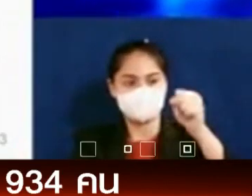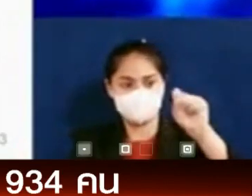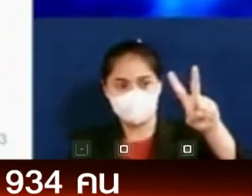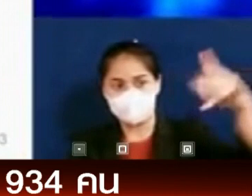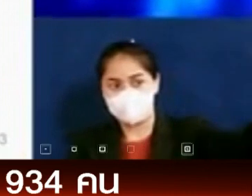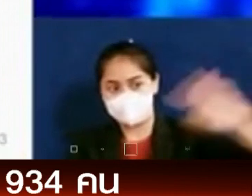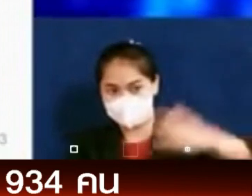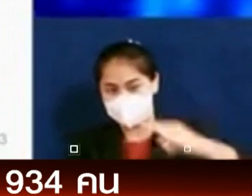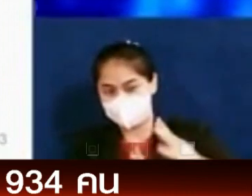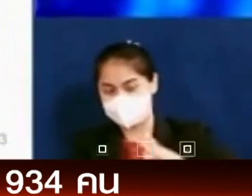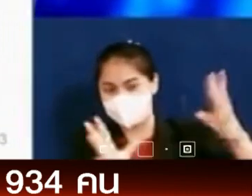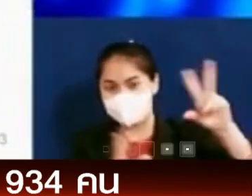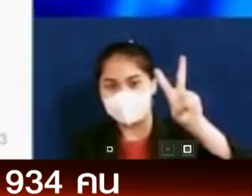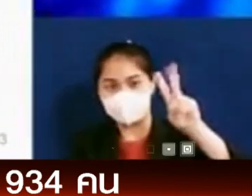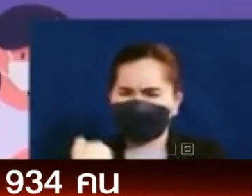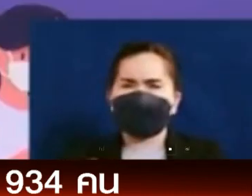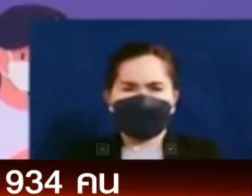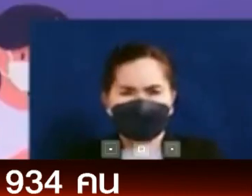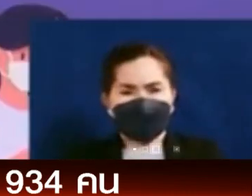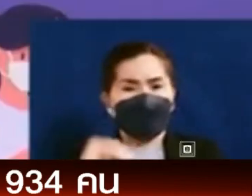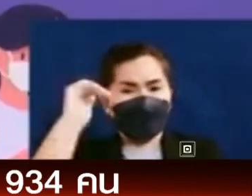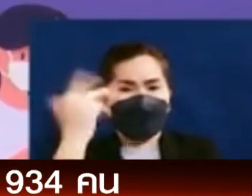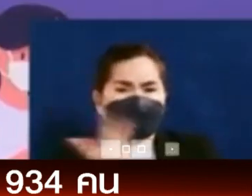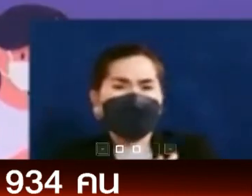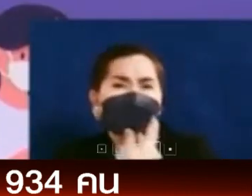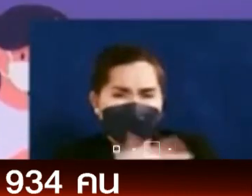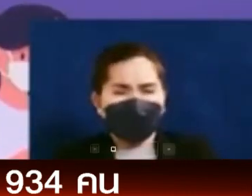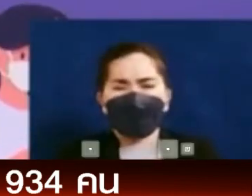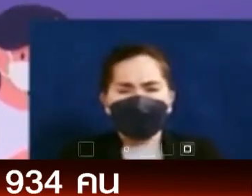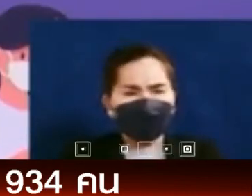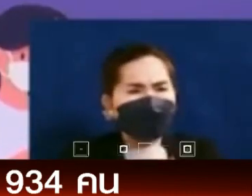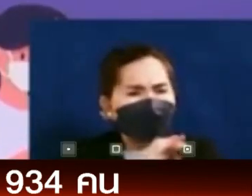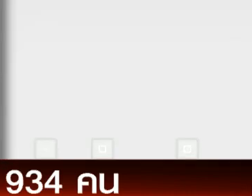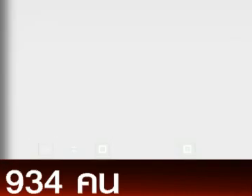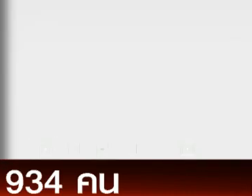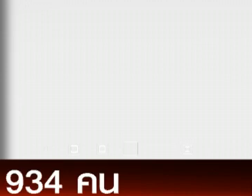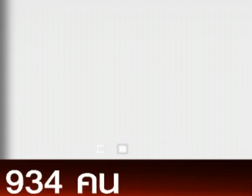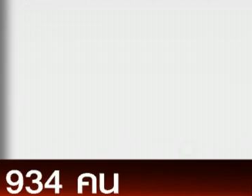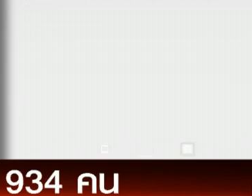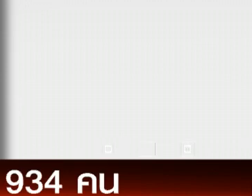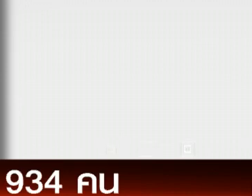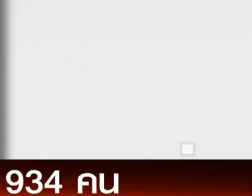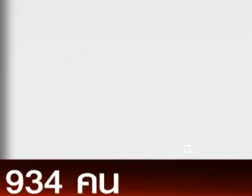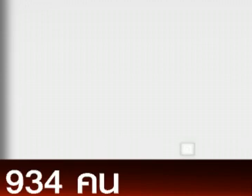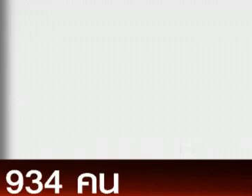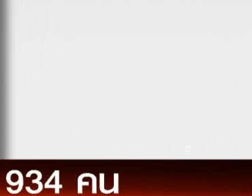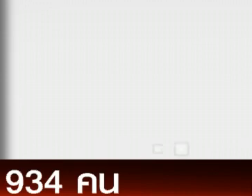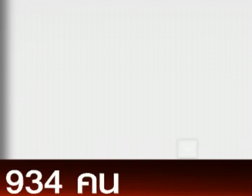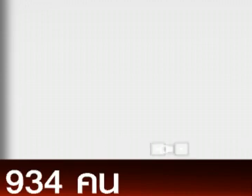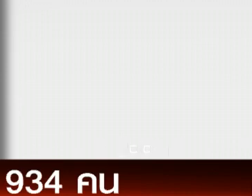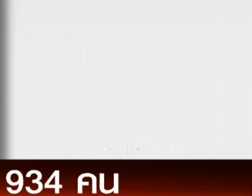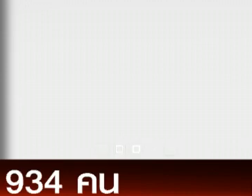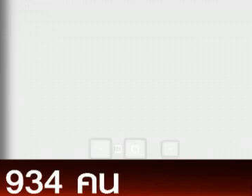พบว่านักท่องเที่ยวที่เดินทางมาจากต่างประเทศติดเชื้อทุกกลุ่มขณะที่รัฐมนตรีว่าการกระทรวงสาธารณสุข